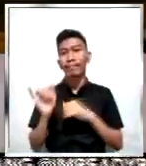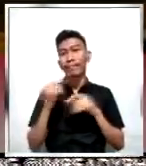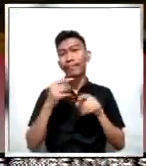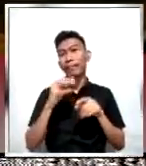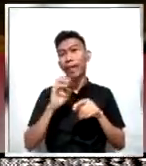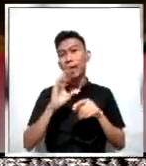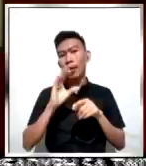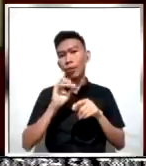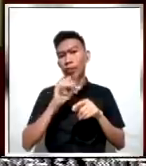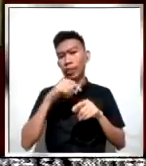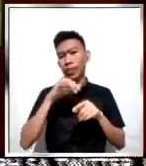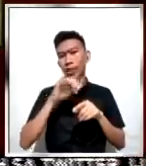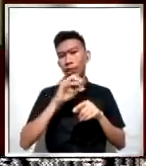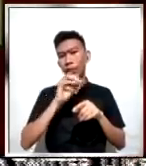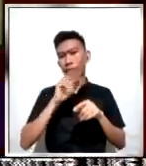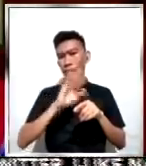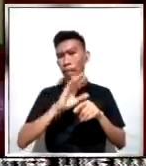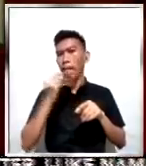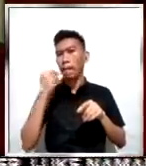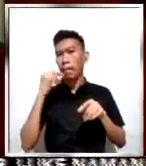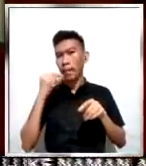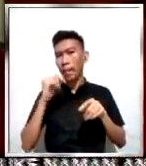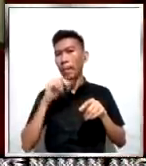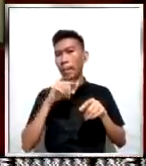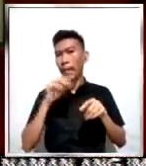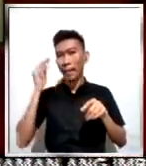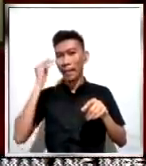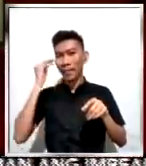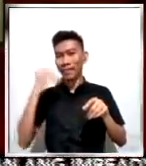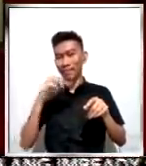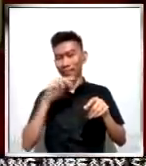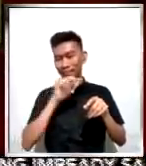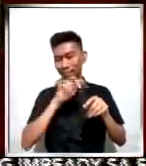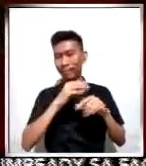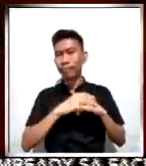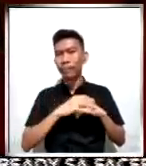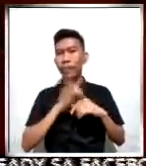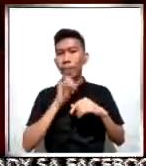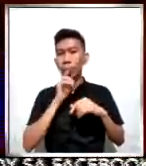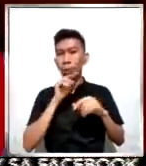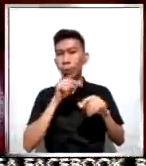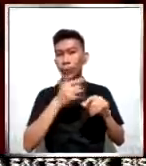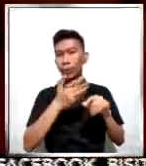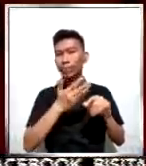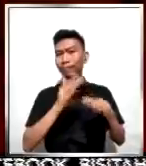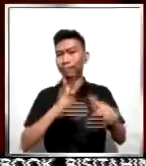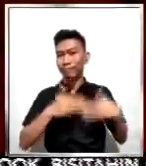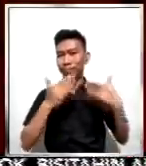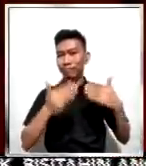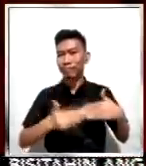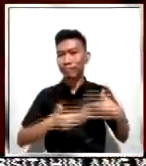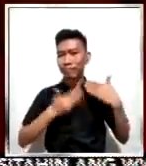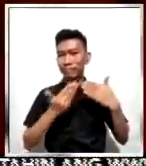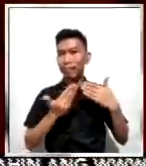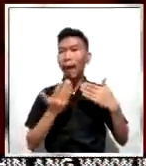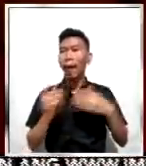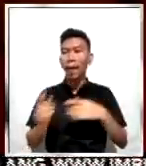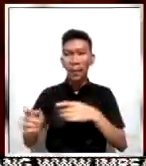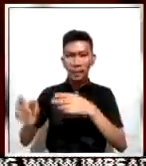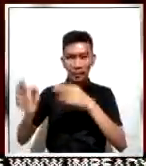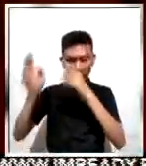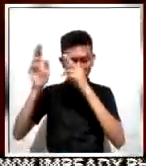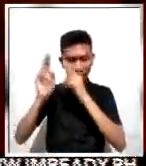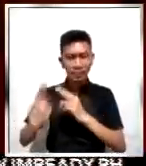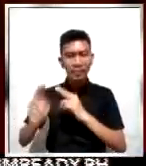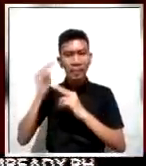ng dating Pangulo. Siyempre, I'm happy because that's recognizing my uncle, the late President Ferdinand Marcos. And I'm sure that